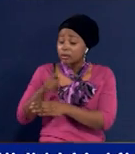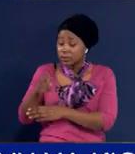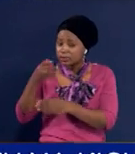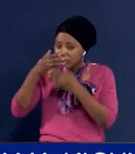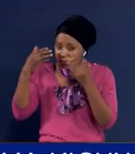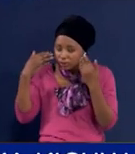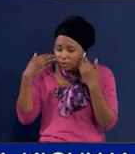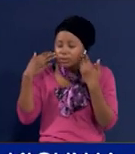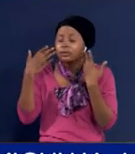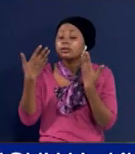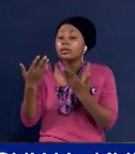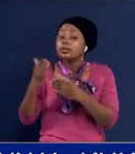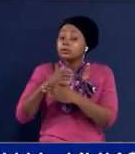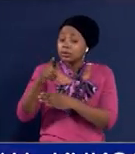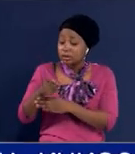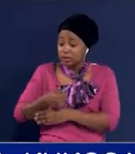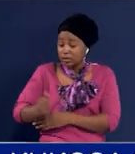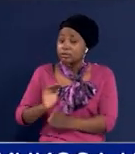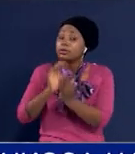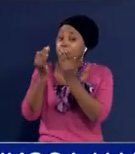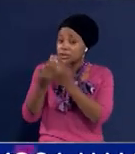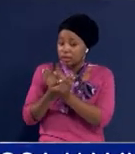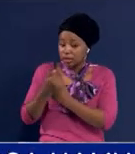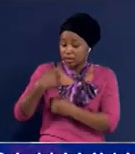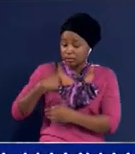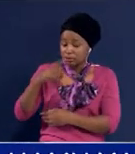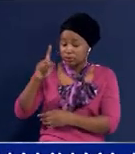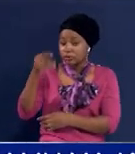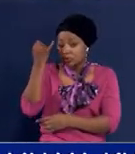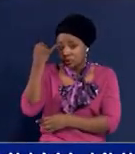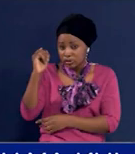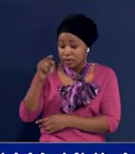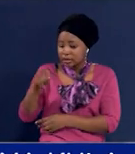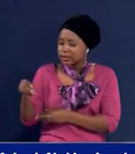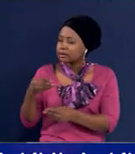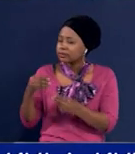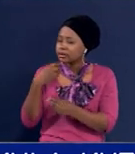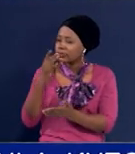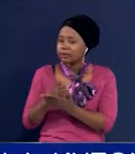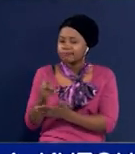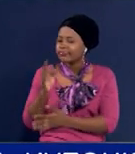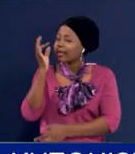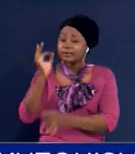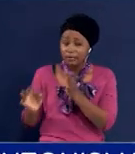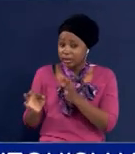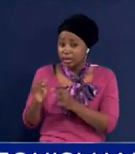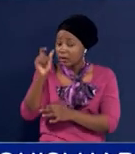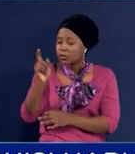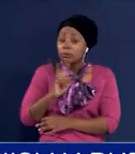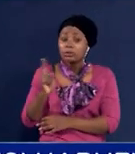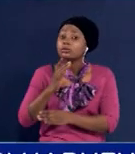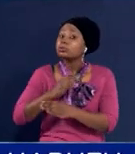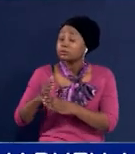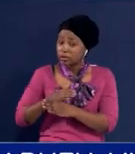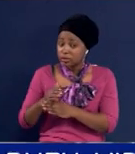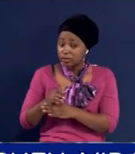tutumie barakoa ambazo zitatukinga kama ambavyo tumekuwa tukishauri. Hizi za plastiki kwa kweli hazifai na watu wasitumie,